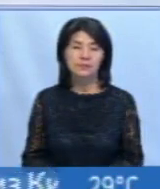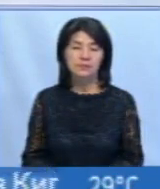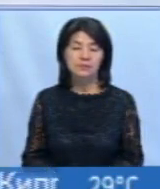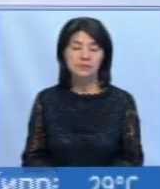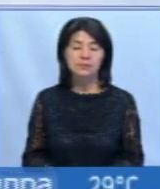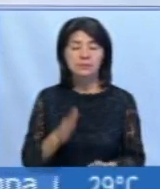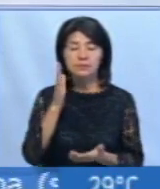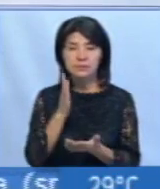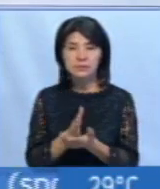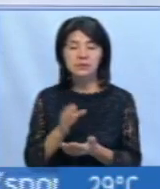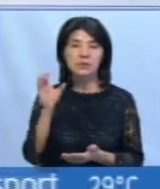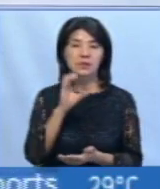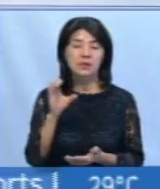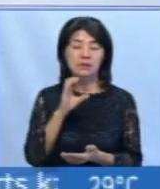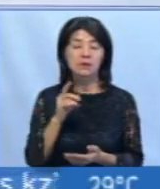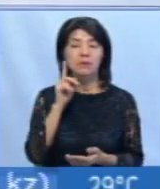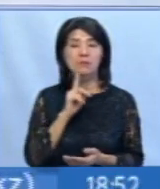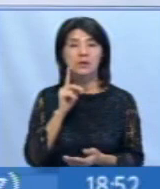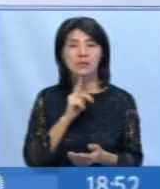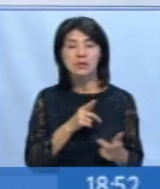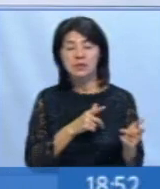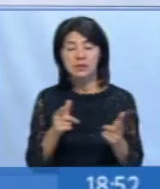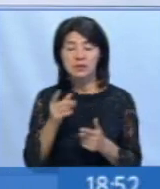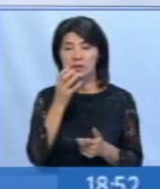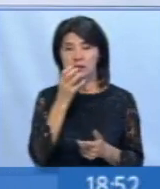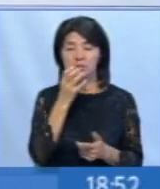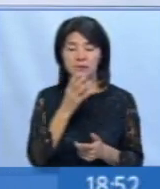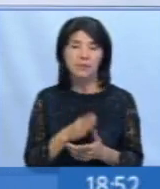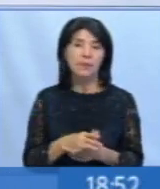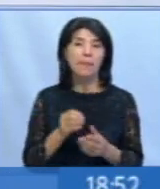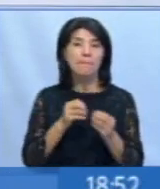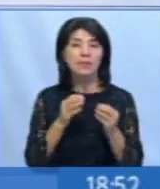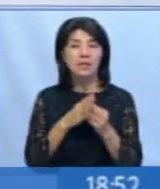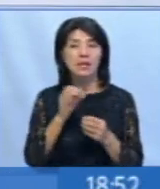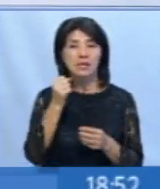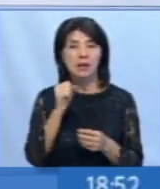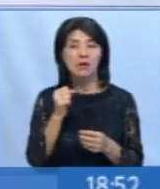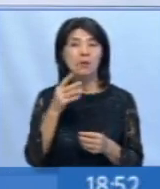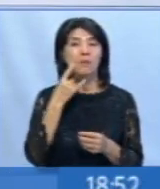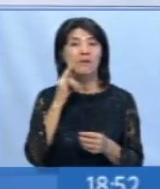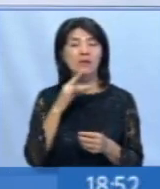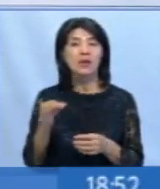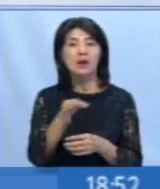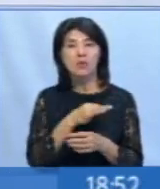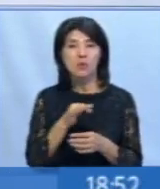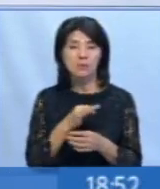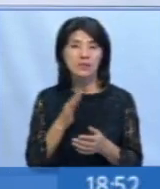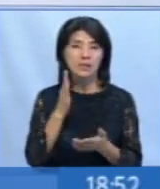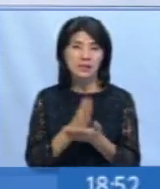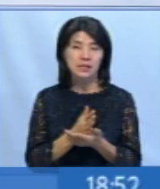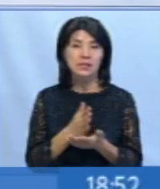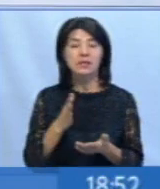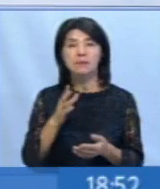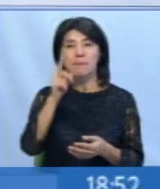Наступил сентябрь, а значит, пора готовиться к отопительному сезону. 15 августа в Павлодарской области стартовал месячник